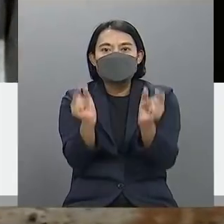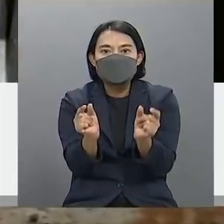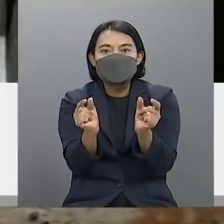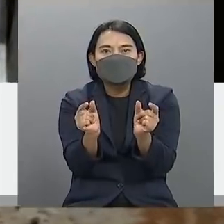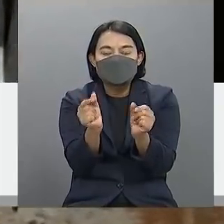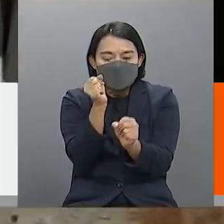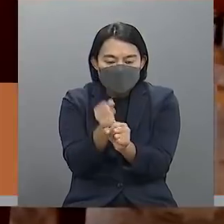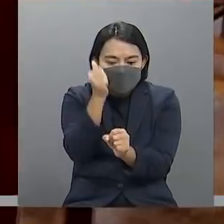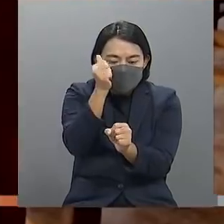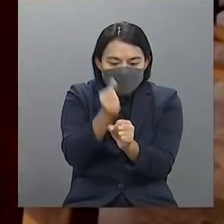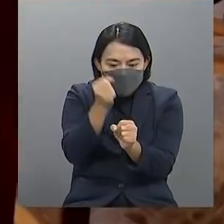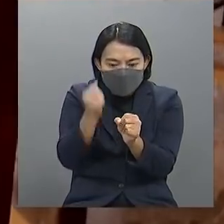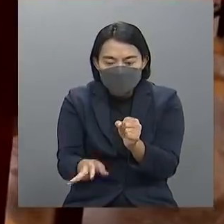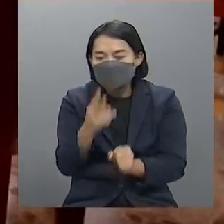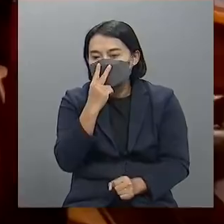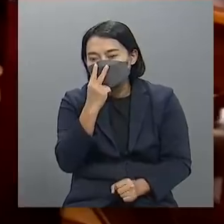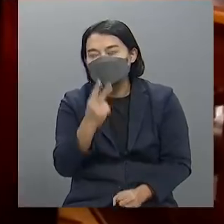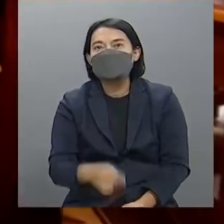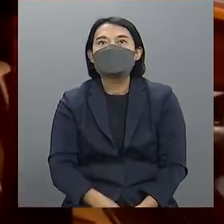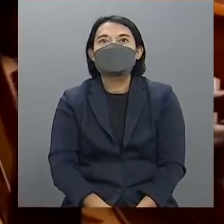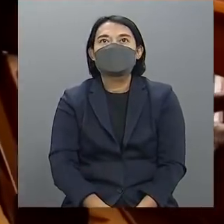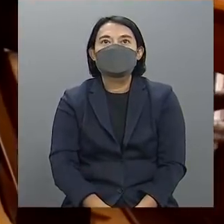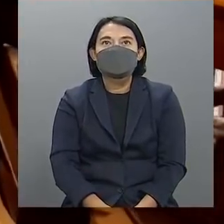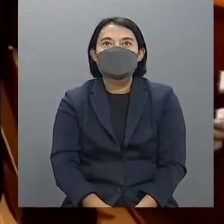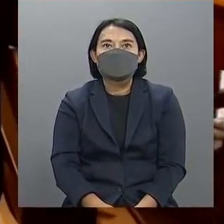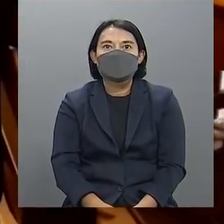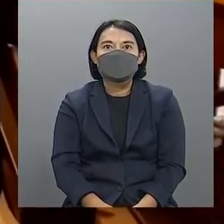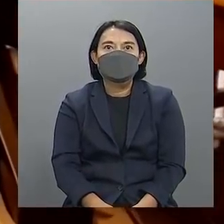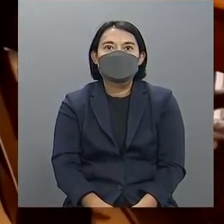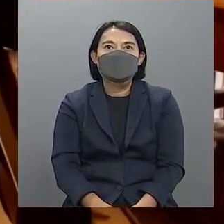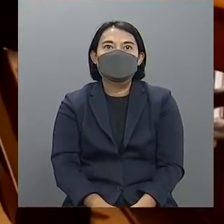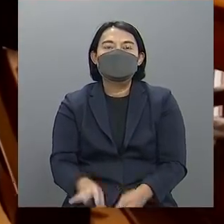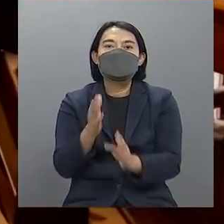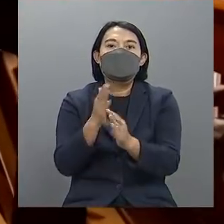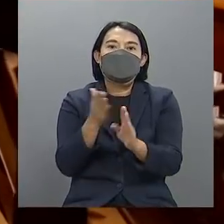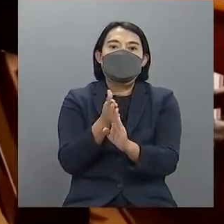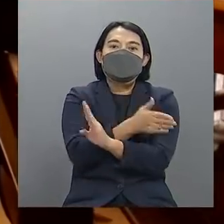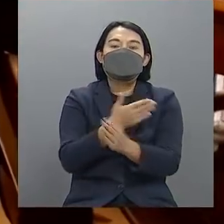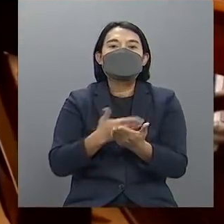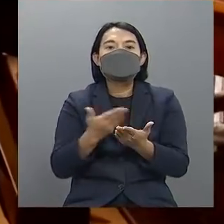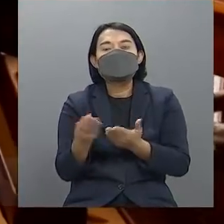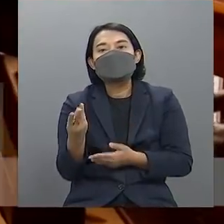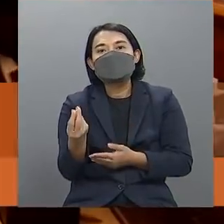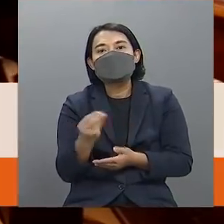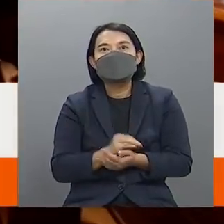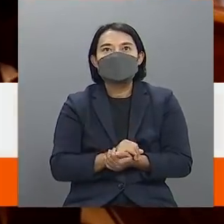ากให้คุณผู้ชมลองฟังค่ะ ก่อนหน้านี้เราซื้อเท่าไหร่ ก่อนหน้านี้บางทีก็